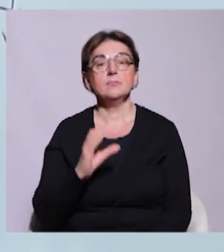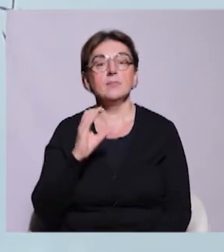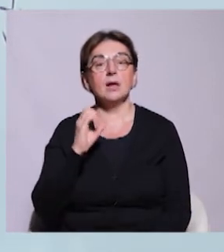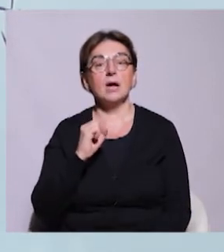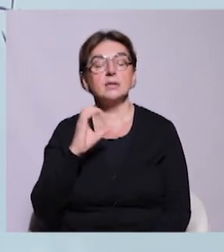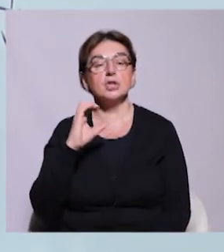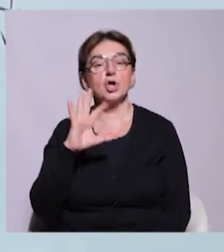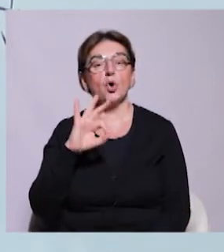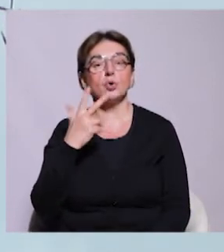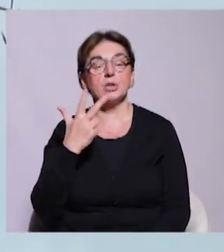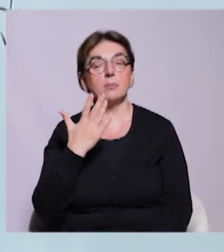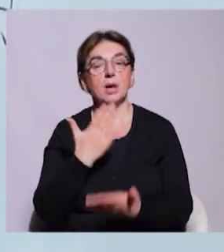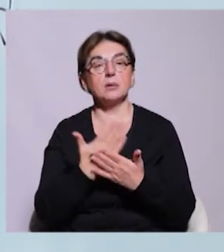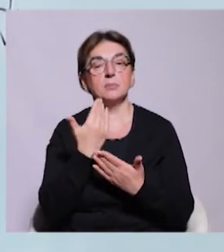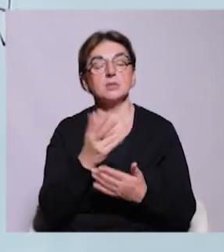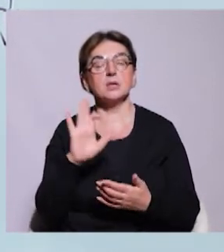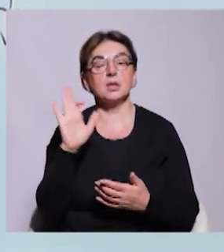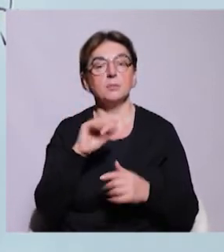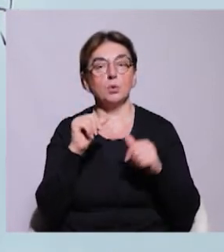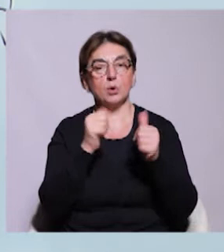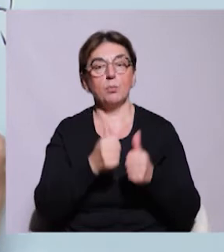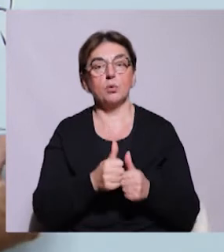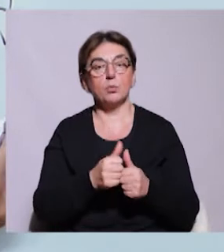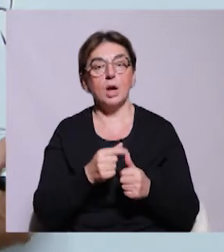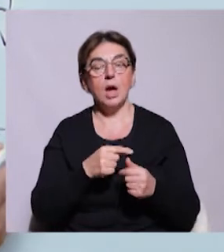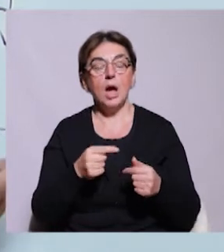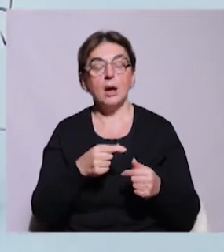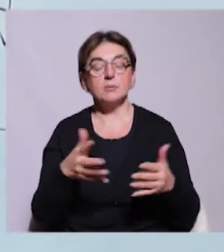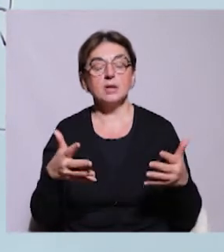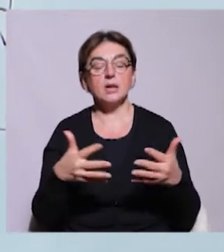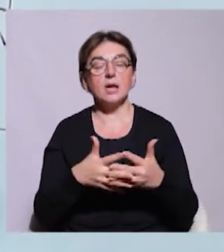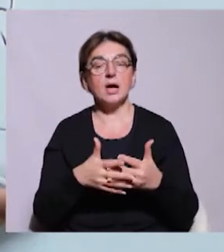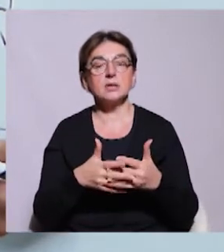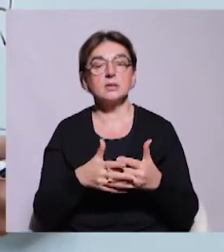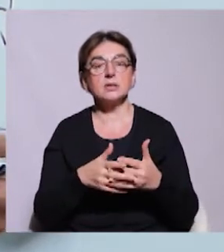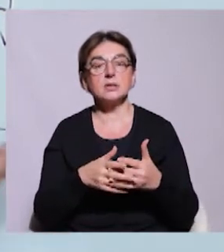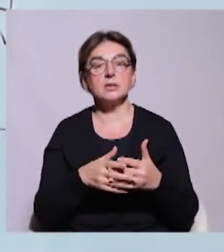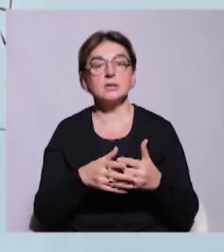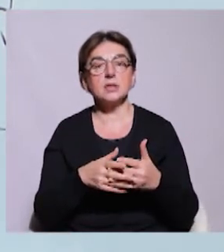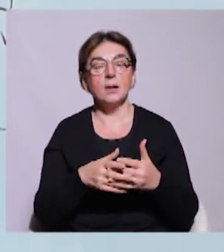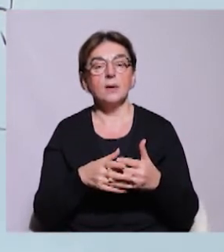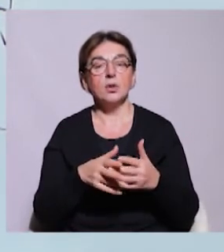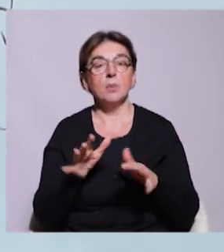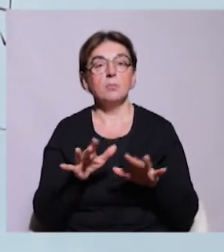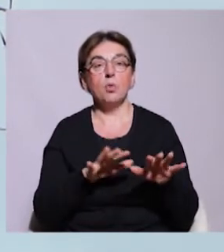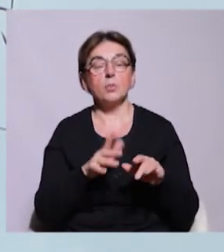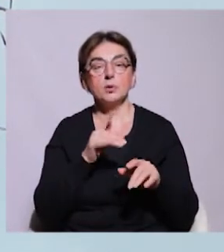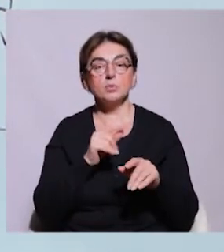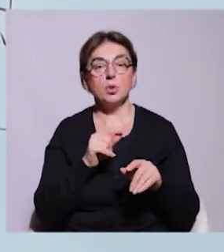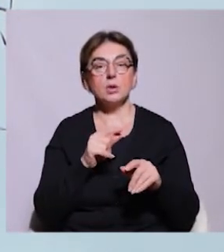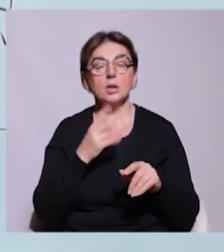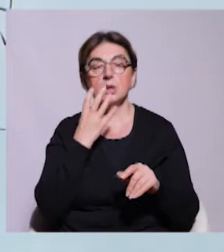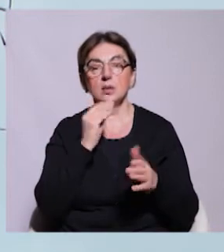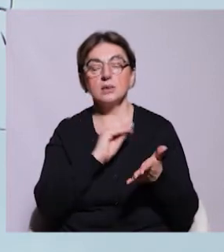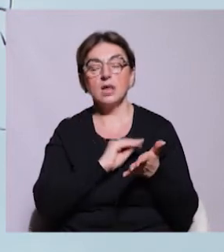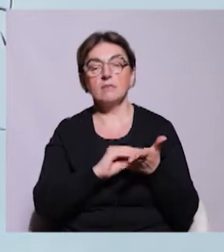კალცი CO3 არის მისი ქიმიური ფორმულა და რეაქციის მიმდინარეობის ისარზე, რომელსაც ჩვენ ყველა რეაქციაში